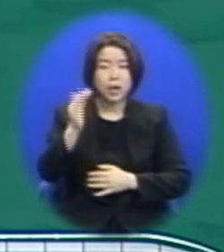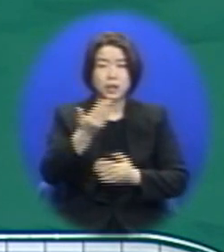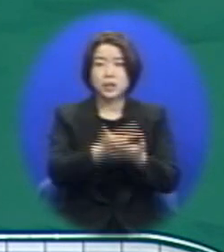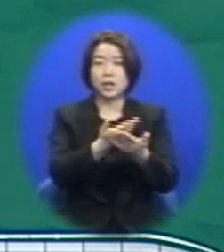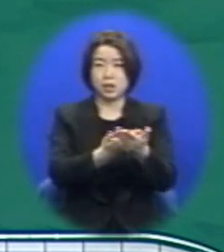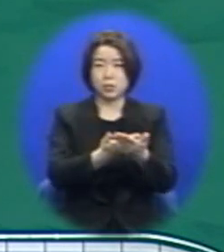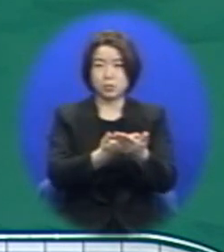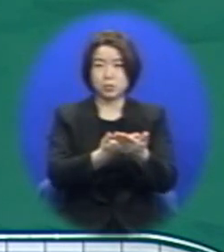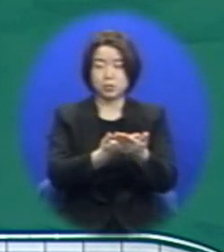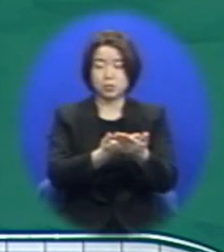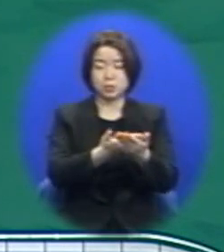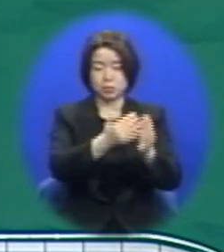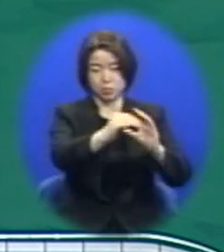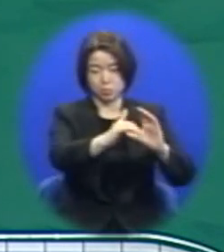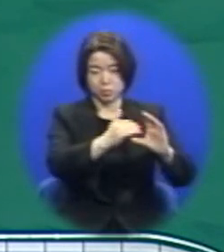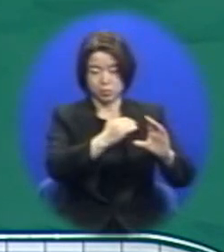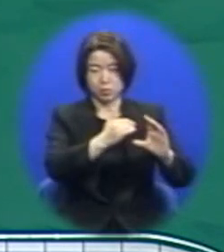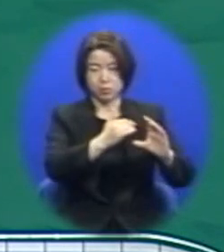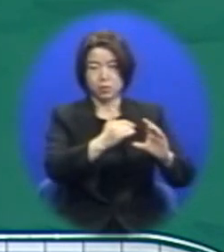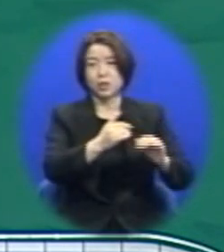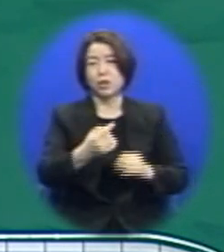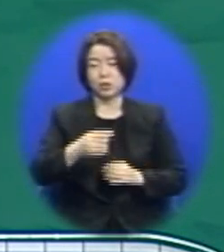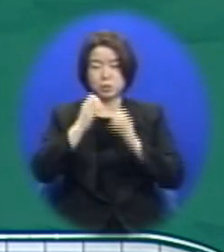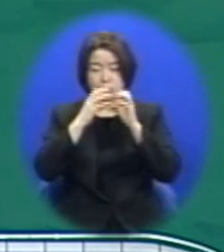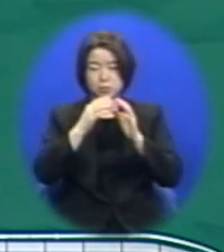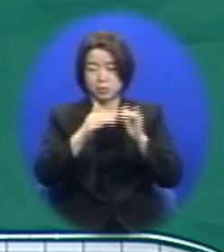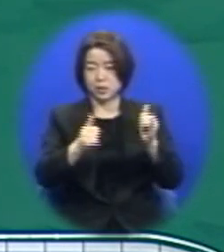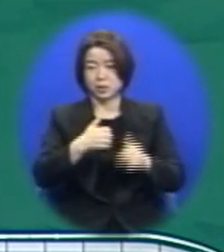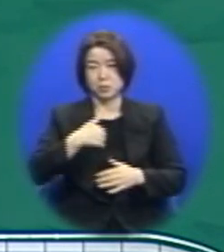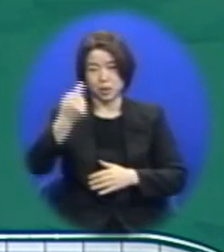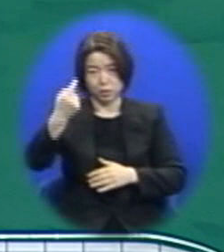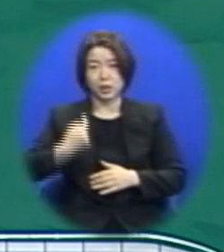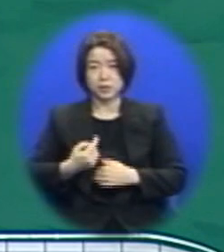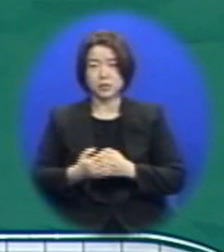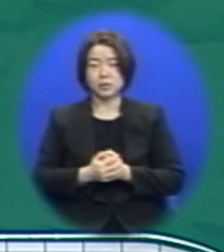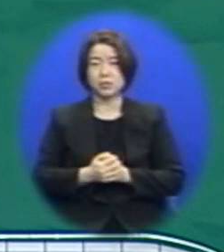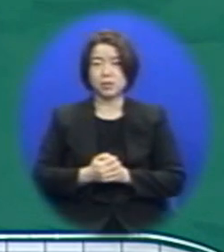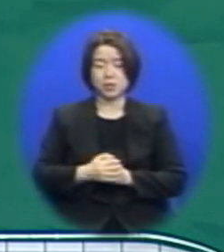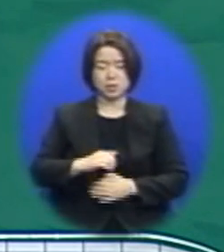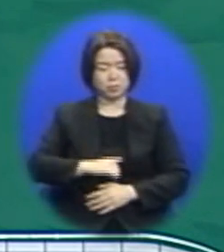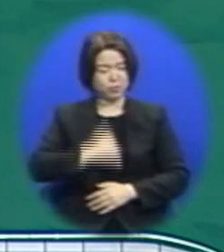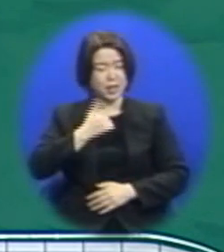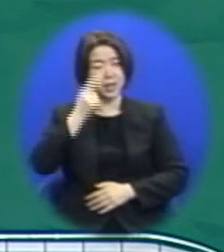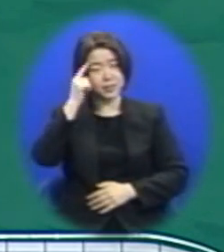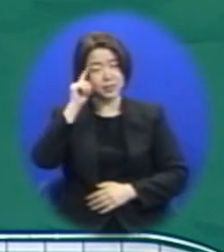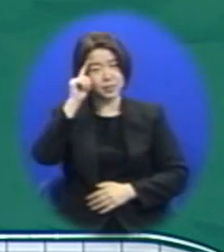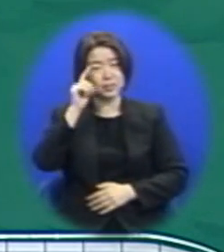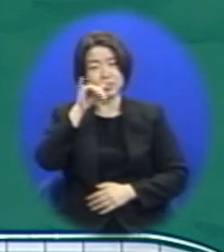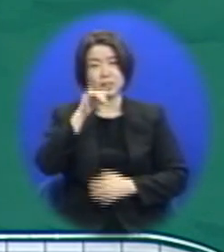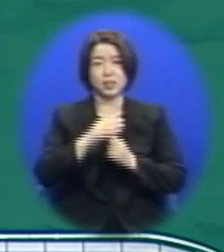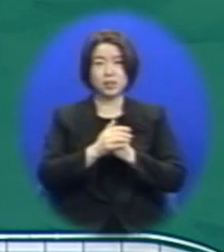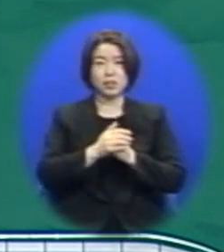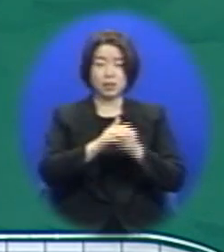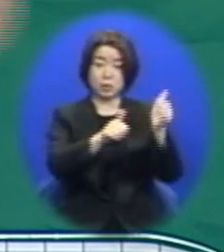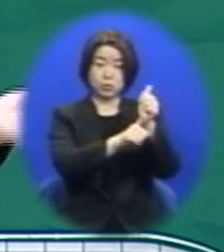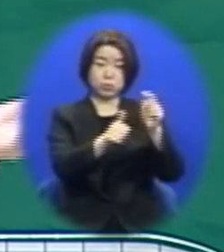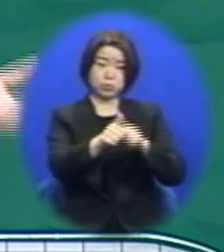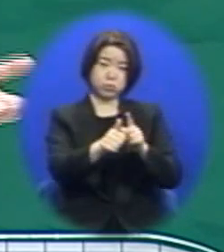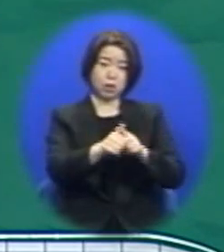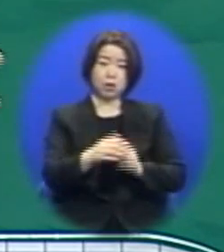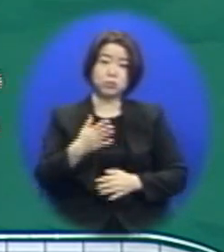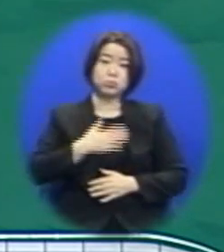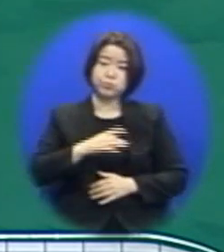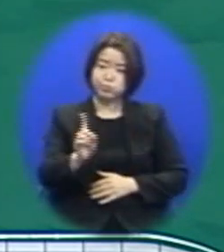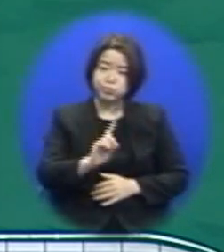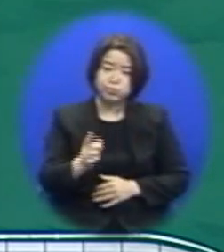해서 오셨다는 거예요. 짜증이 확 나더라고. 그래서 애꿎은 부목사님께 아니 도대체